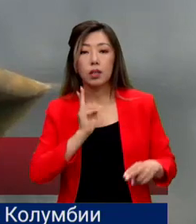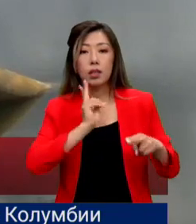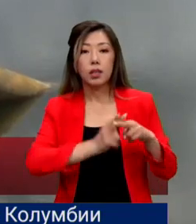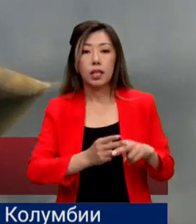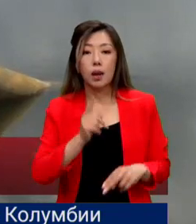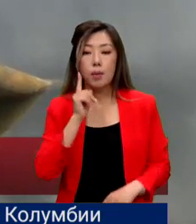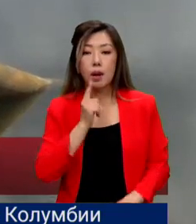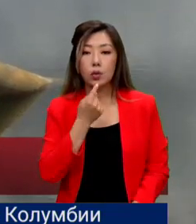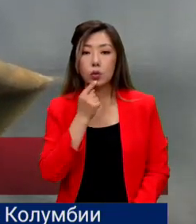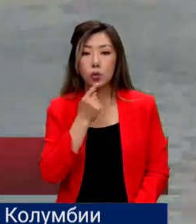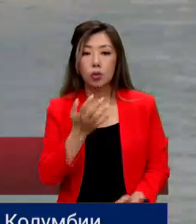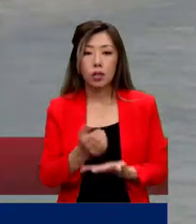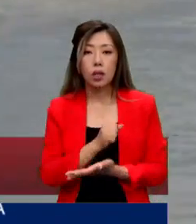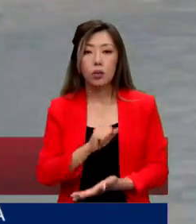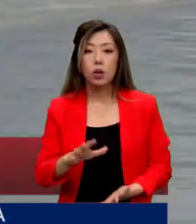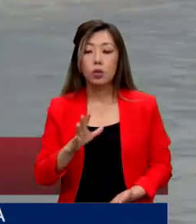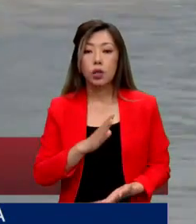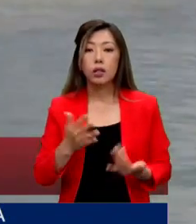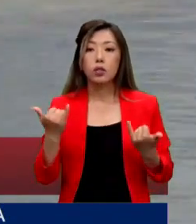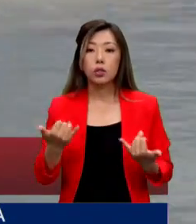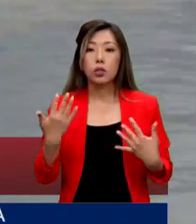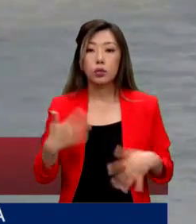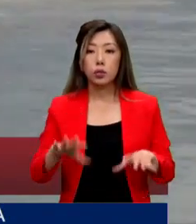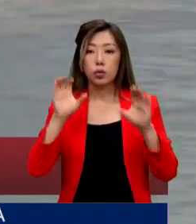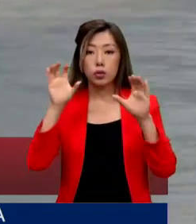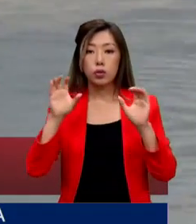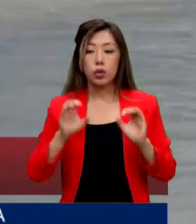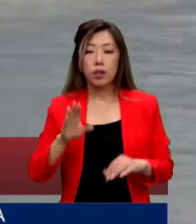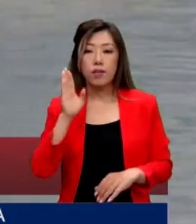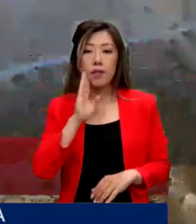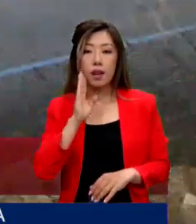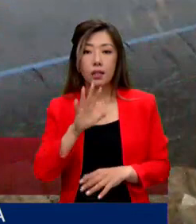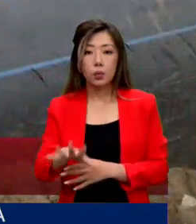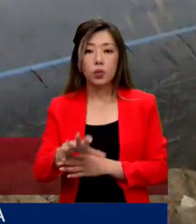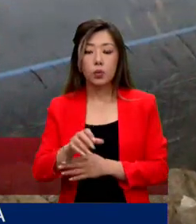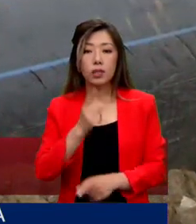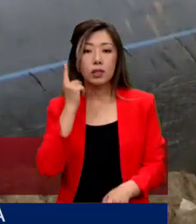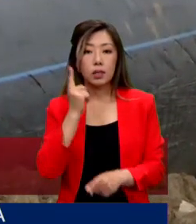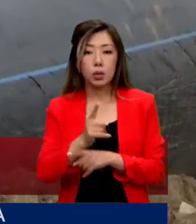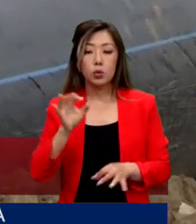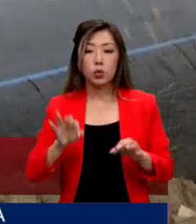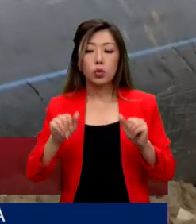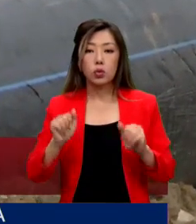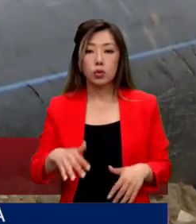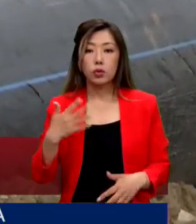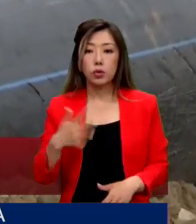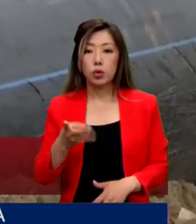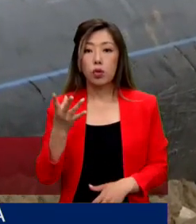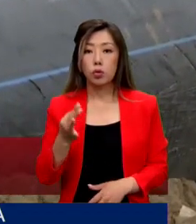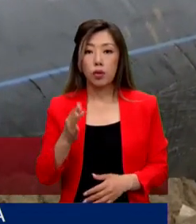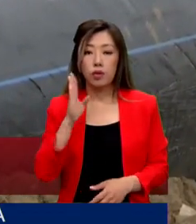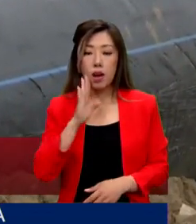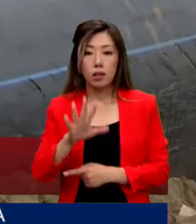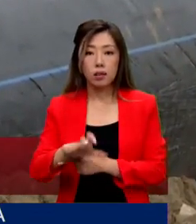застройщиков экоактивисты никак не могли. Теперь все по закону. Осушать водоем запретили. Но, как заявляют члены инициативной